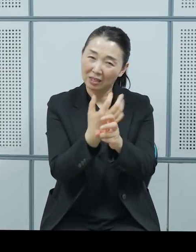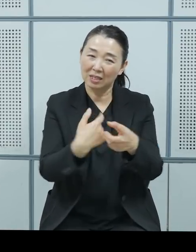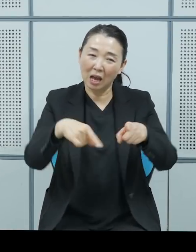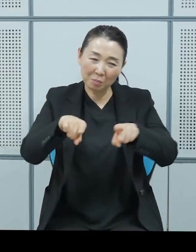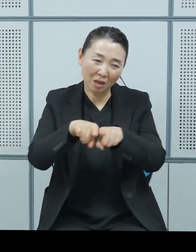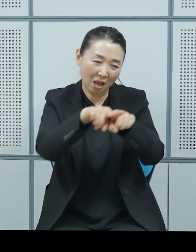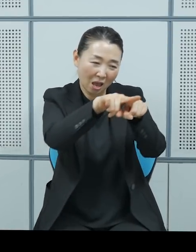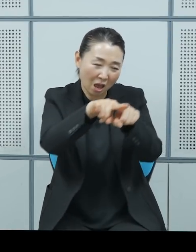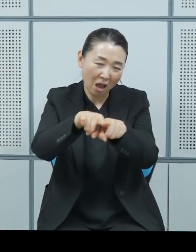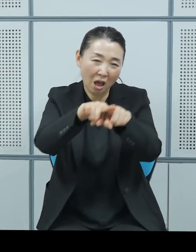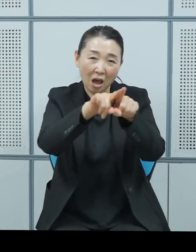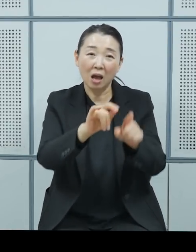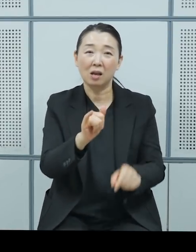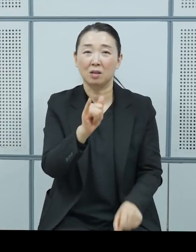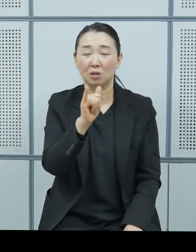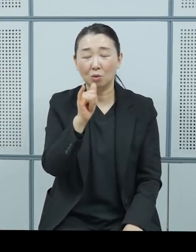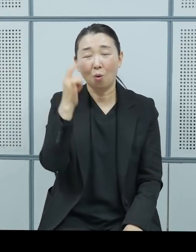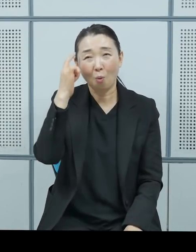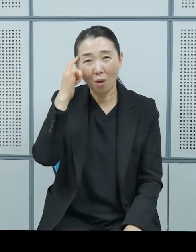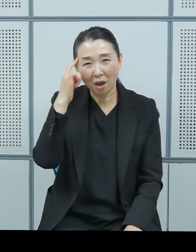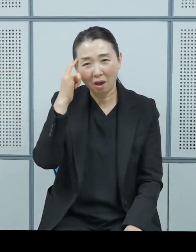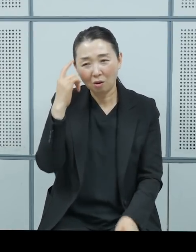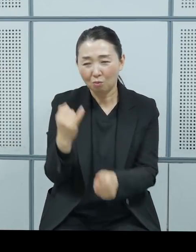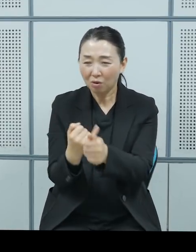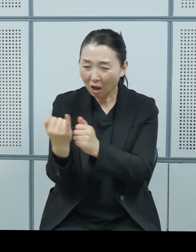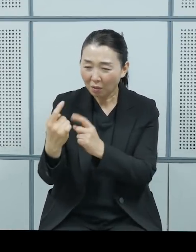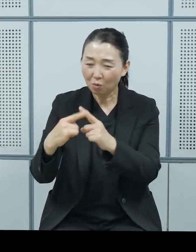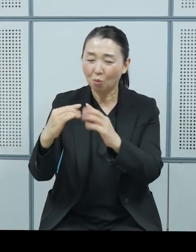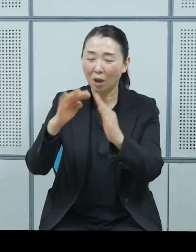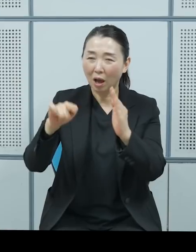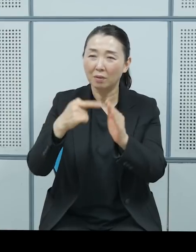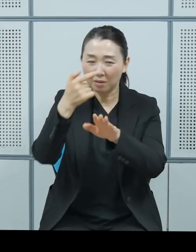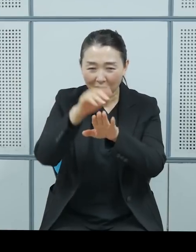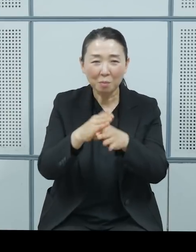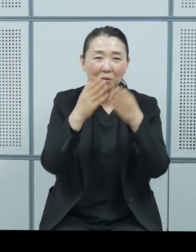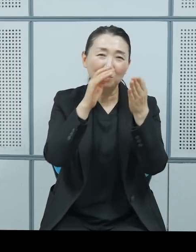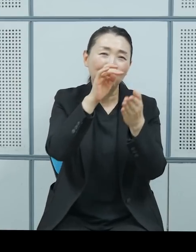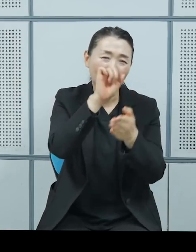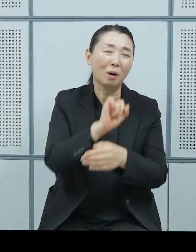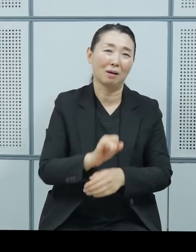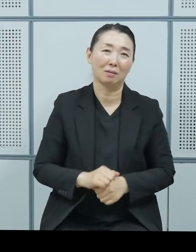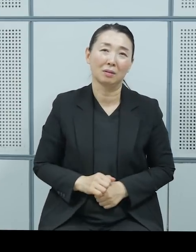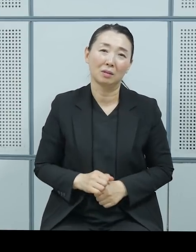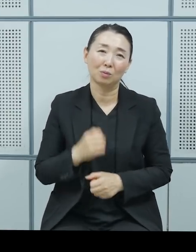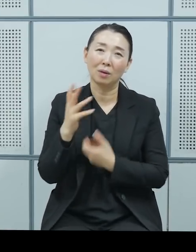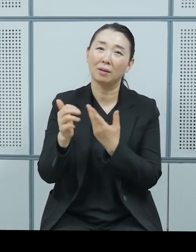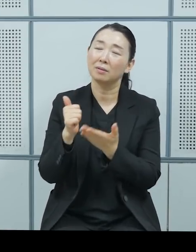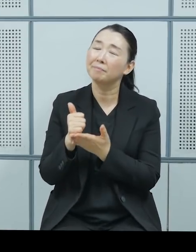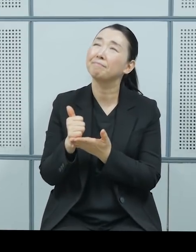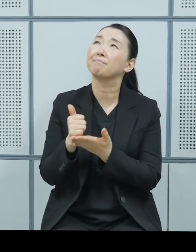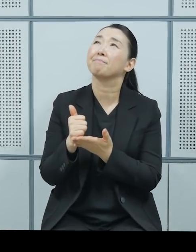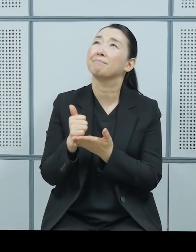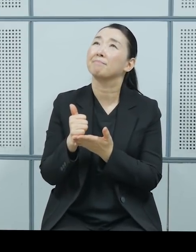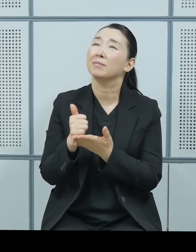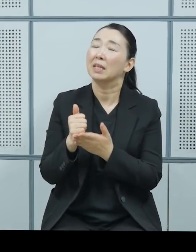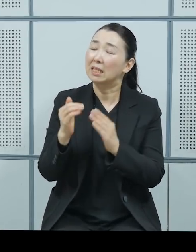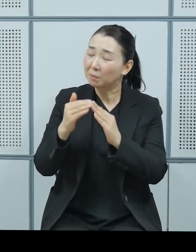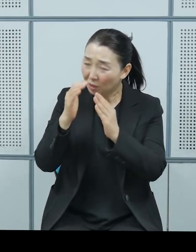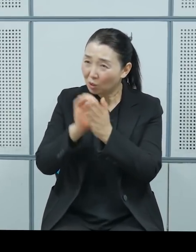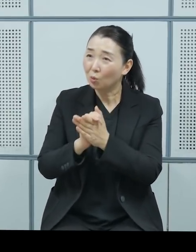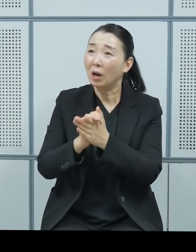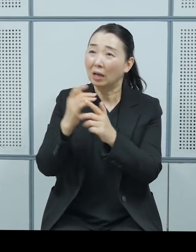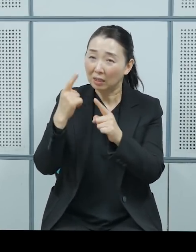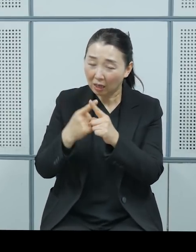왠가하면 아내가 그 자리에서 함께 예배 드리는 걸 너무 좋아했거든요. 그리고 또 하나님 집에서 기도하다 낫는 게